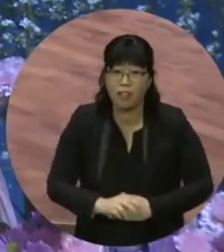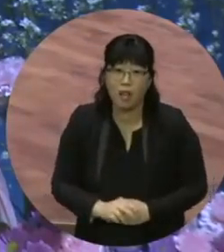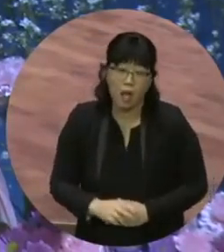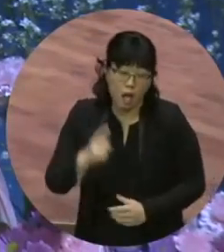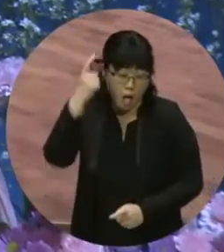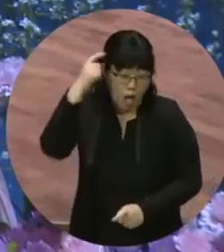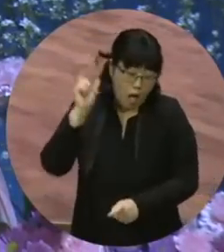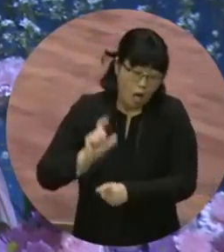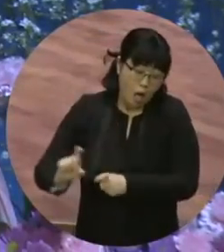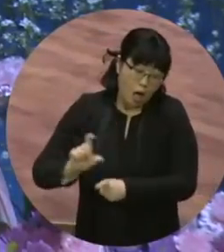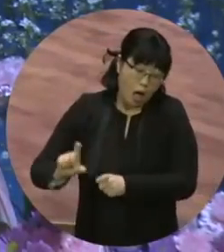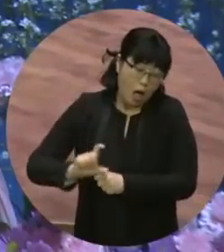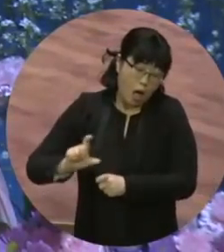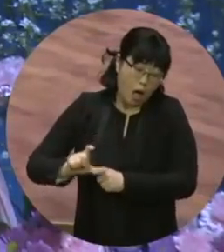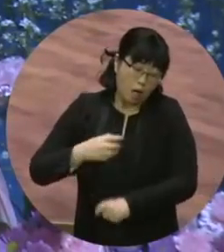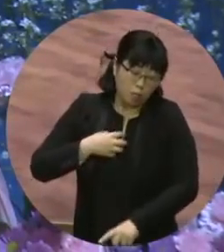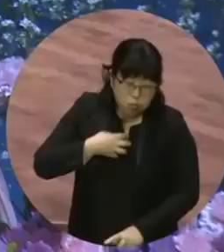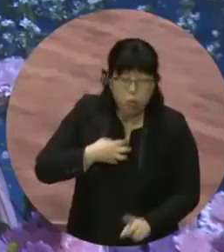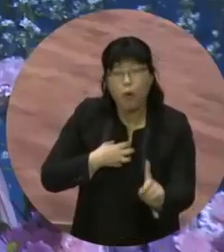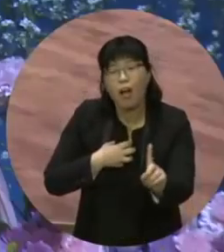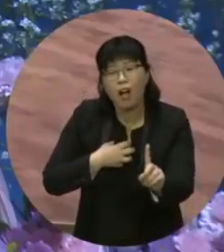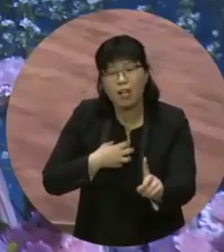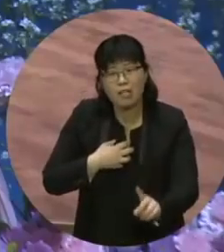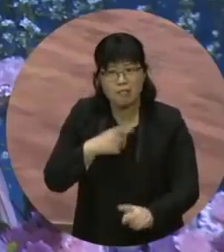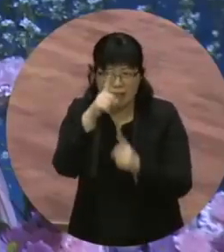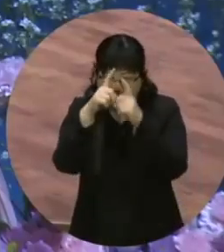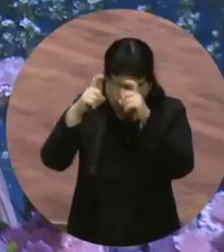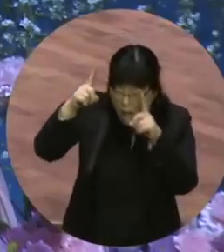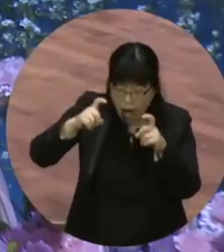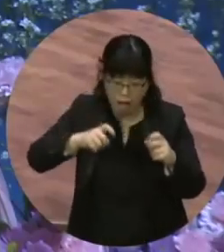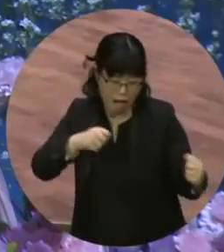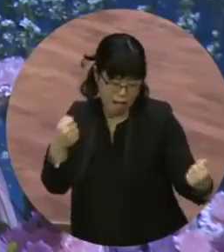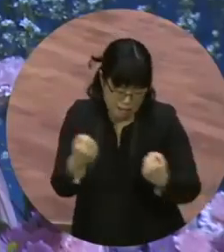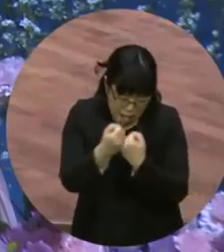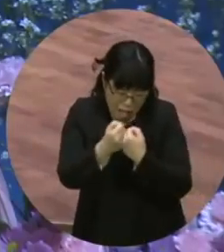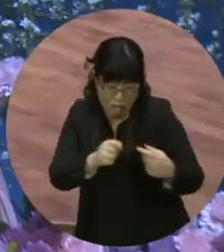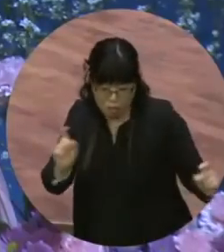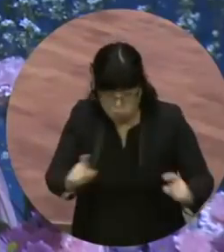걱정해요? 왜 짜증냅니까? 왜 싸웁니까?